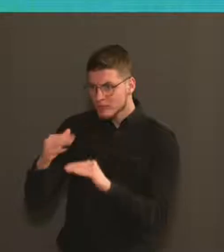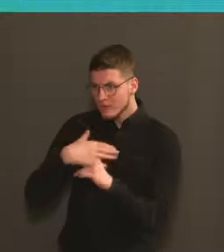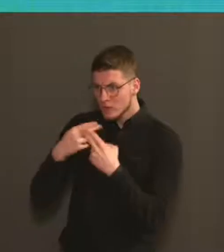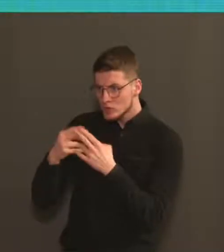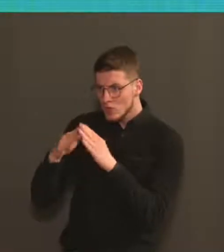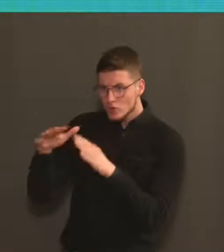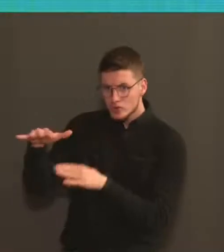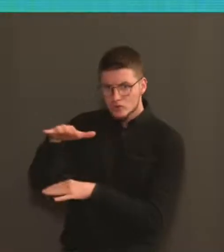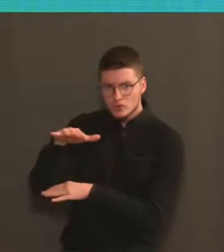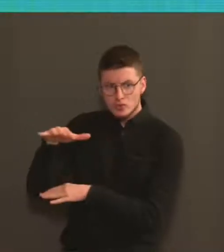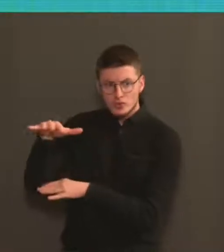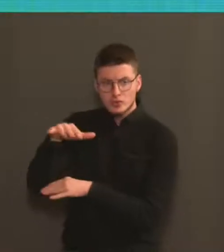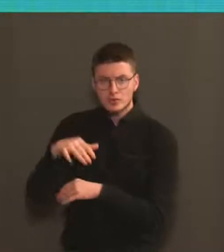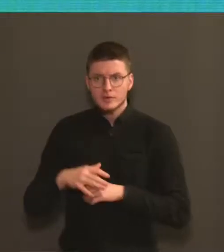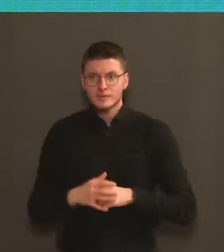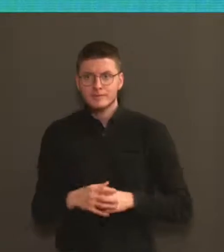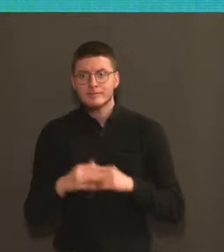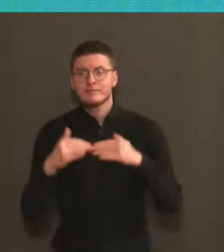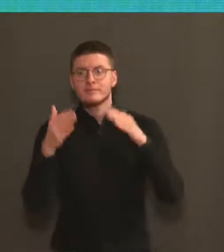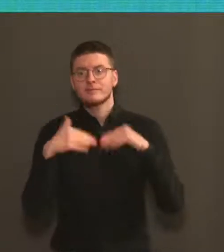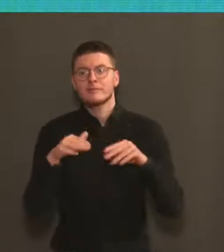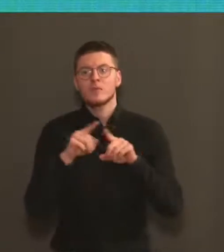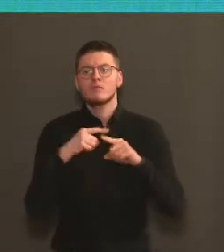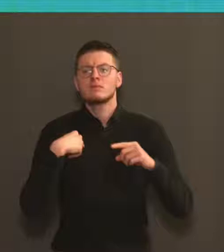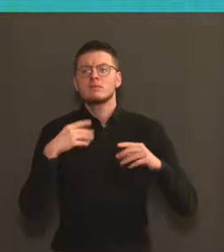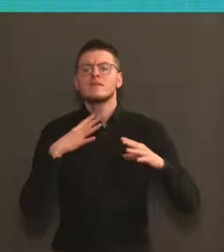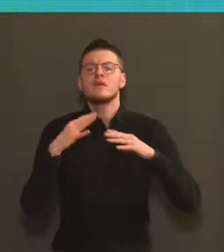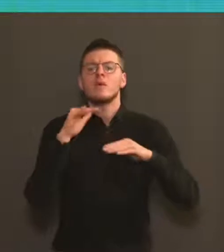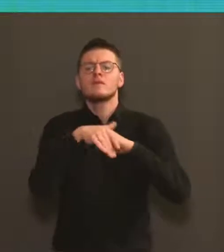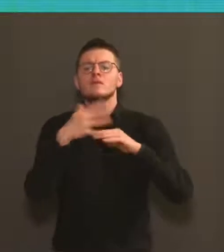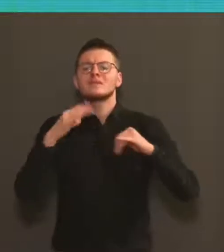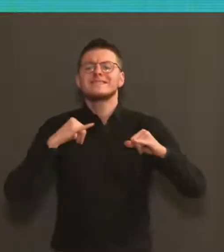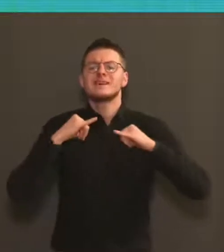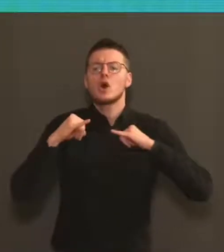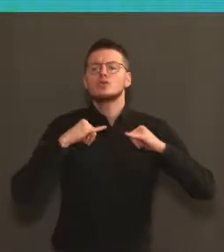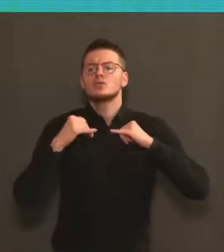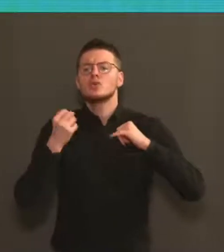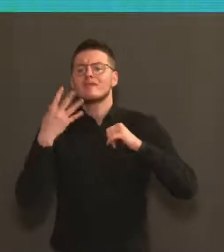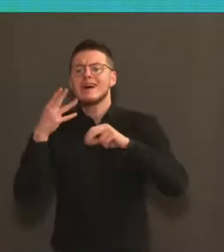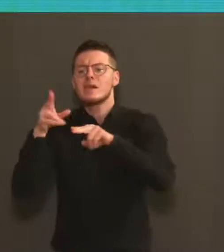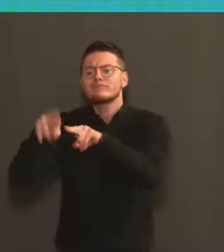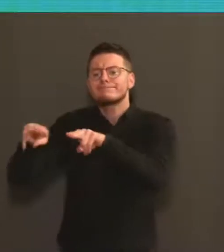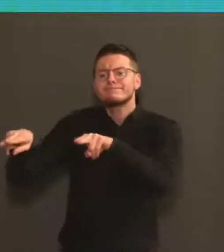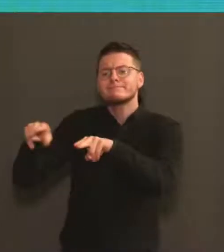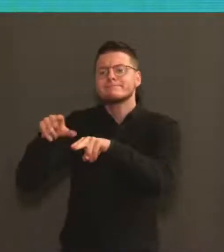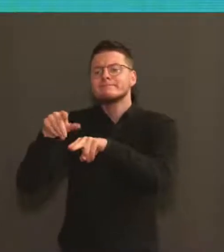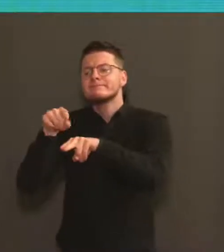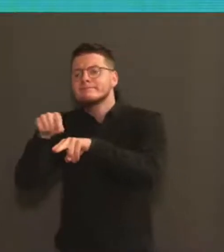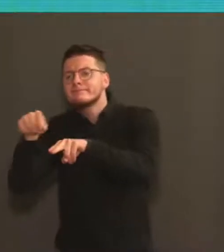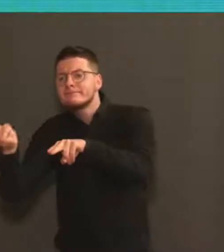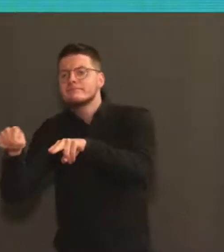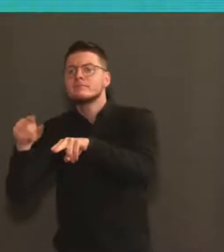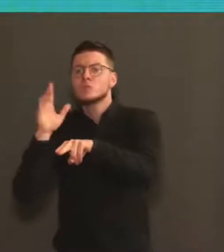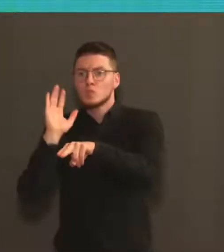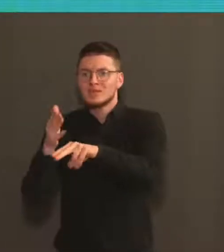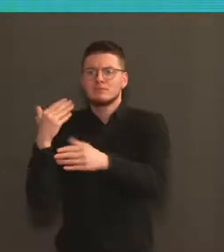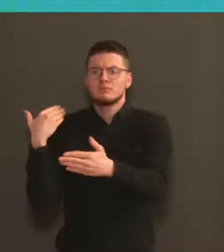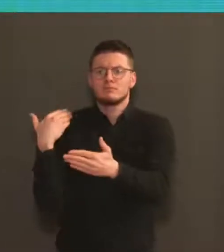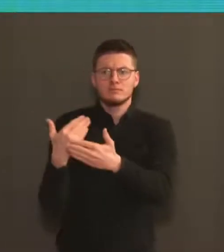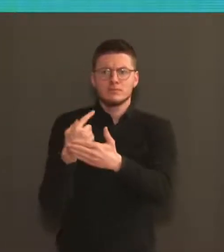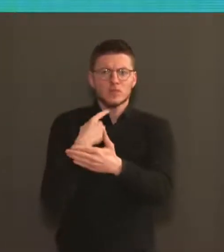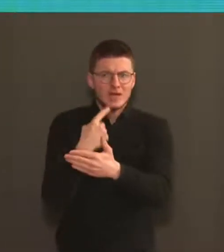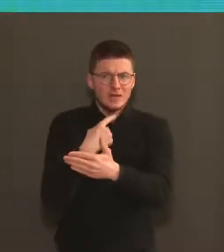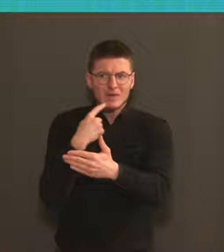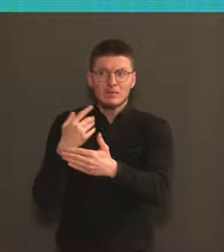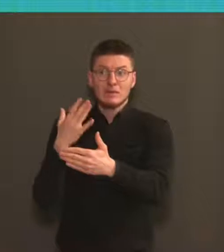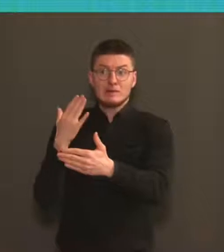Betreft de belasting van onze ziekenhuizen. Na vele weken van aanhoudende daling, sinds 3